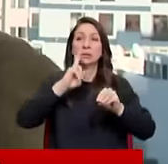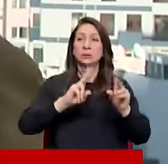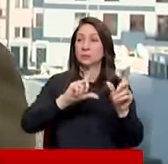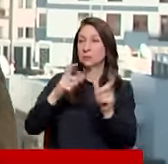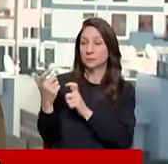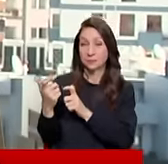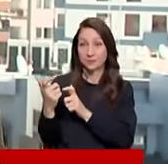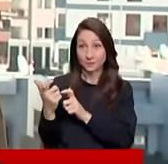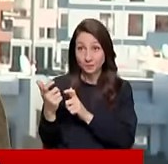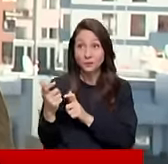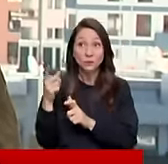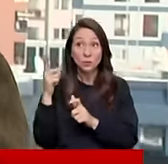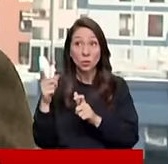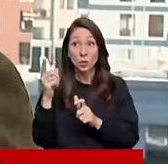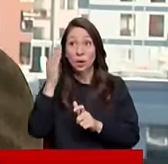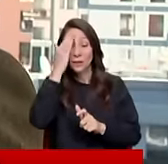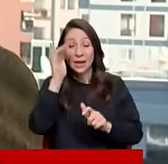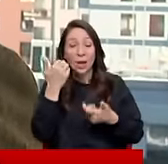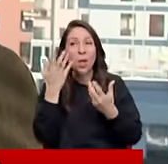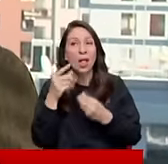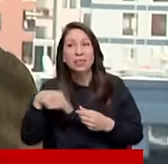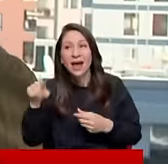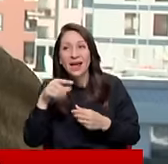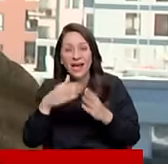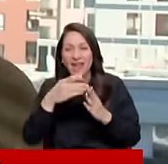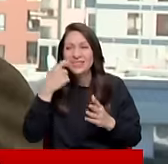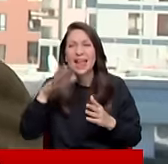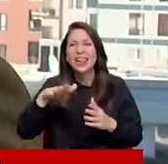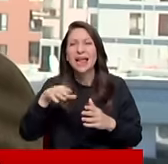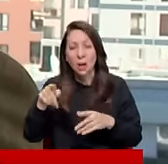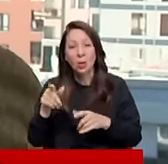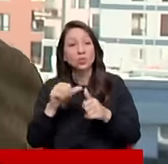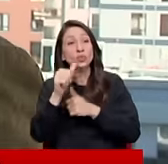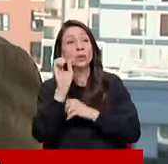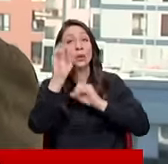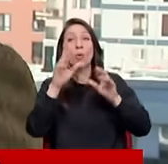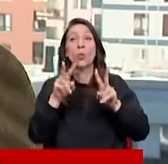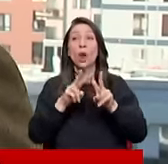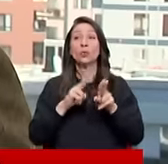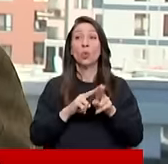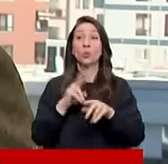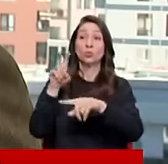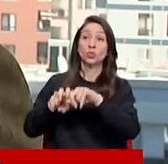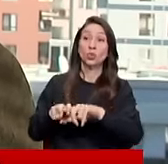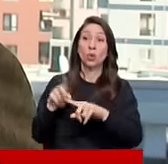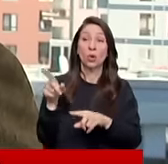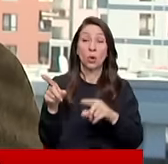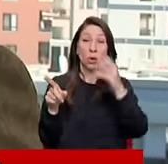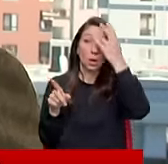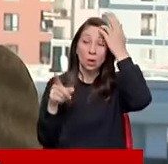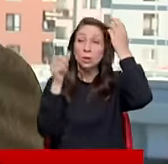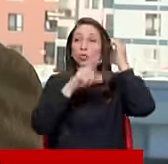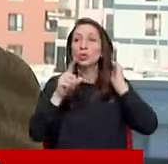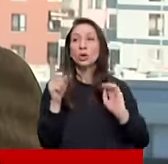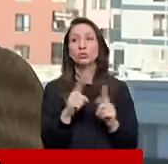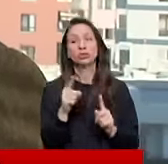taşındı. Oradaki yoksul gecekonducu uzaklara gidiyor, oraya Murat Kurum yerleşiyor. Türkiye'nin